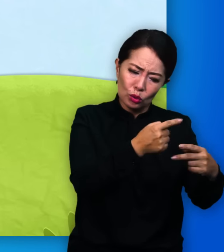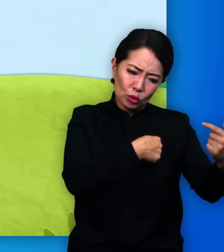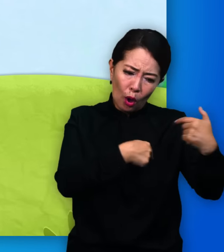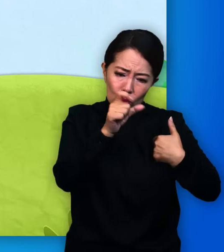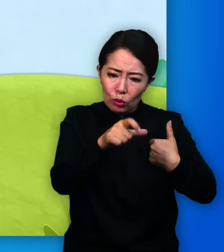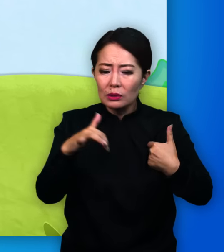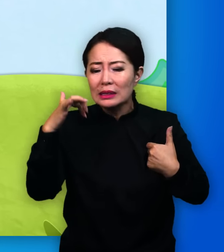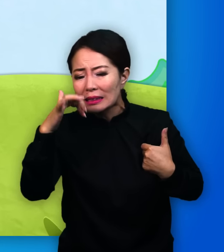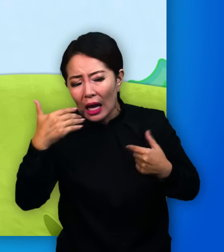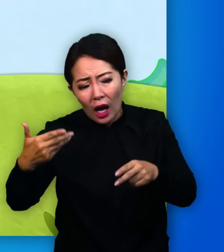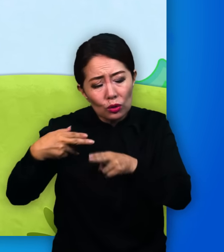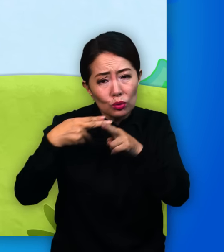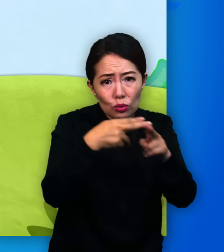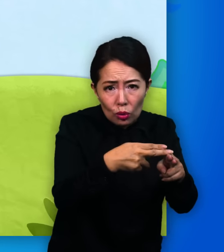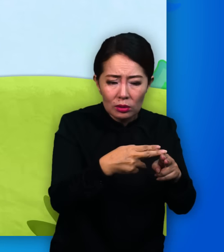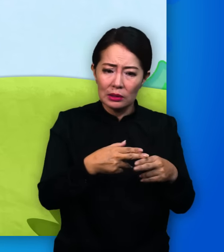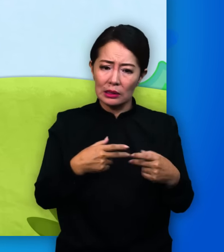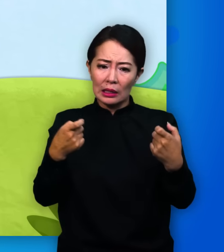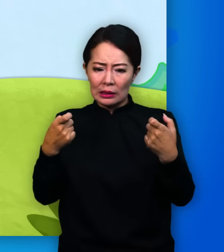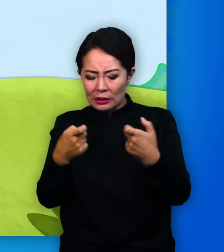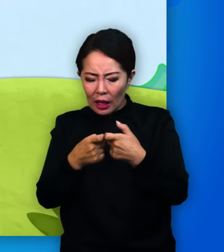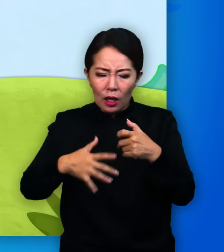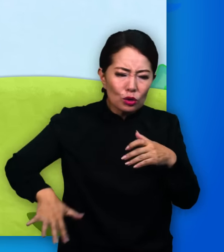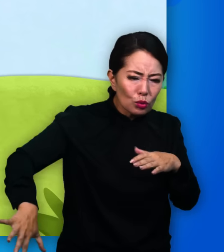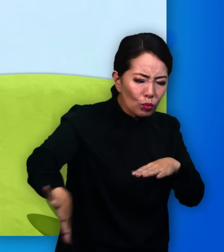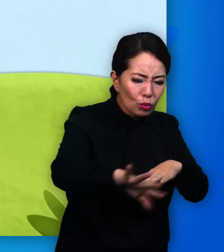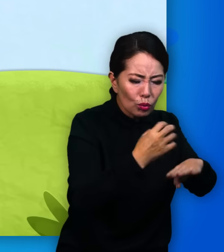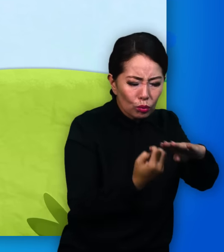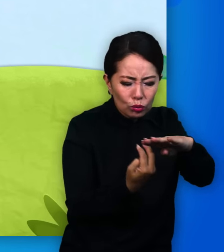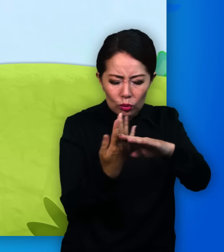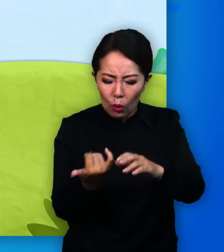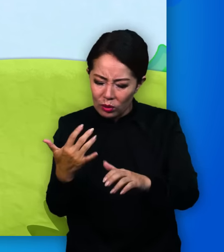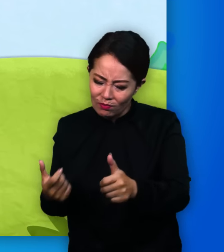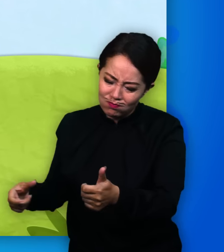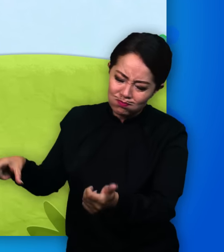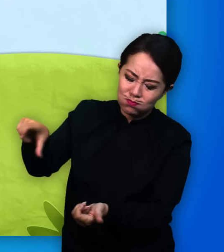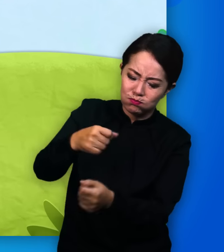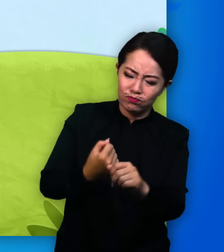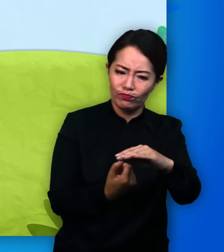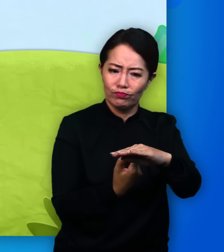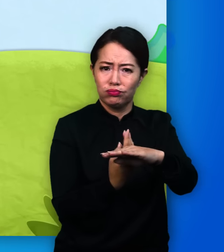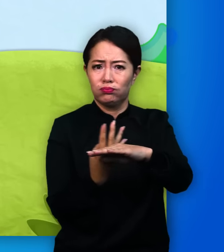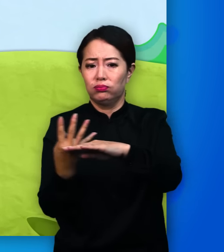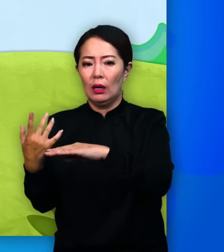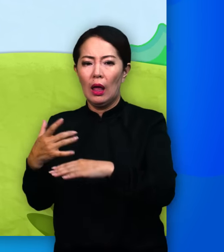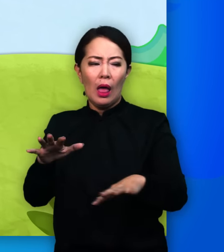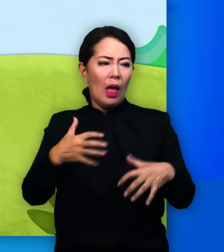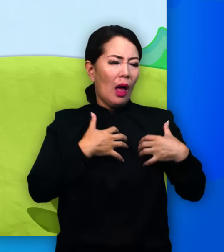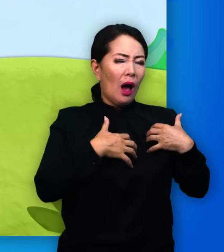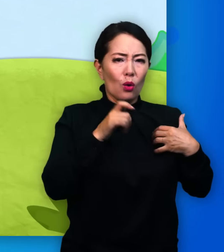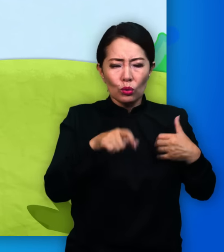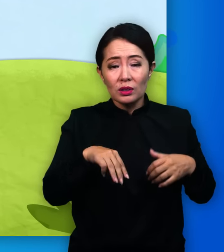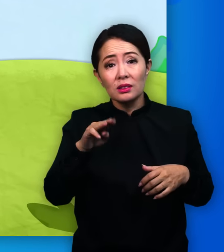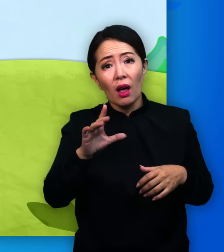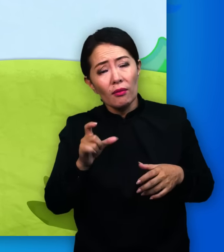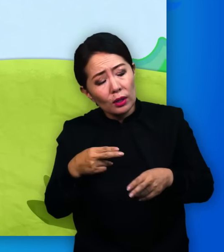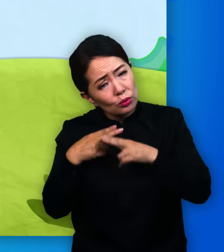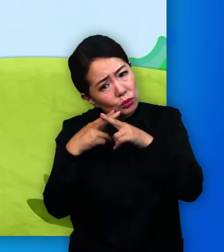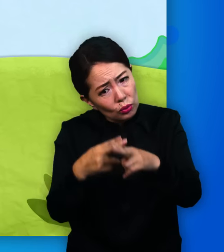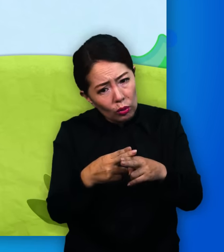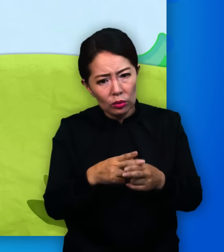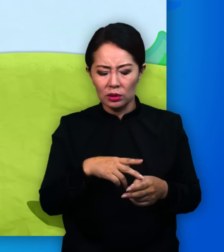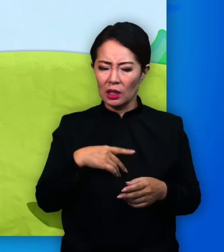Зүгээр. Баярлаа найзаа. Зүгээрээ том юм биш дээ ямар. Ингэж засрна гэж байдаг. Буянтай